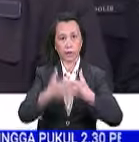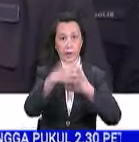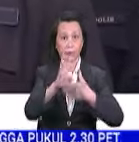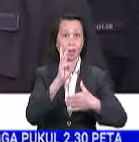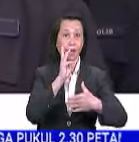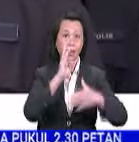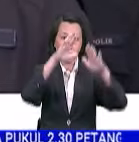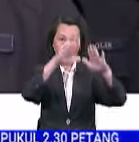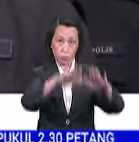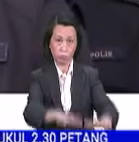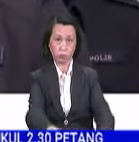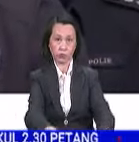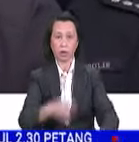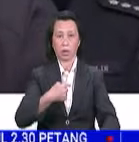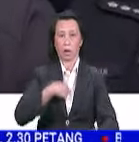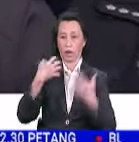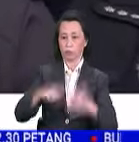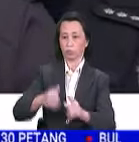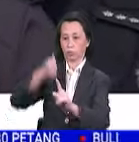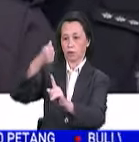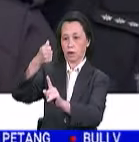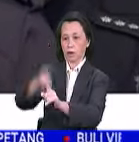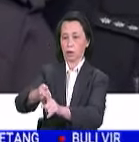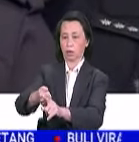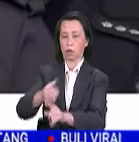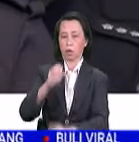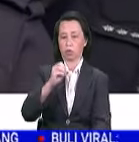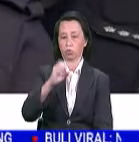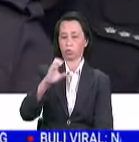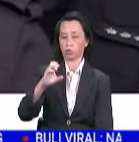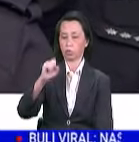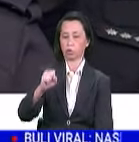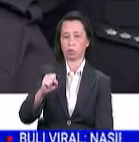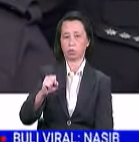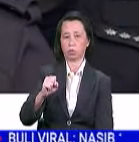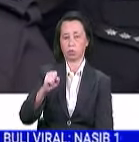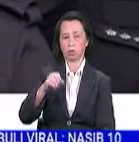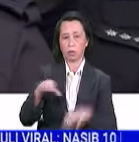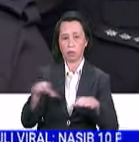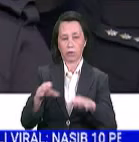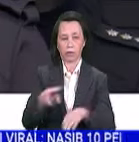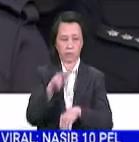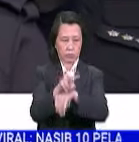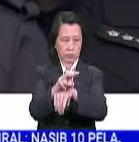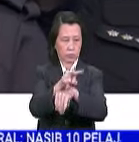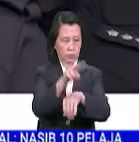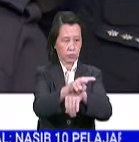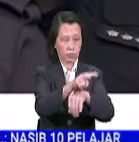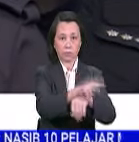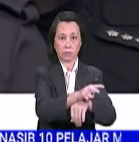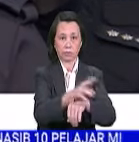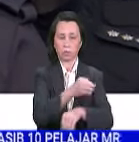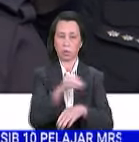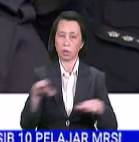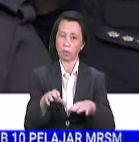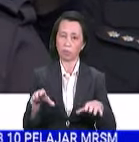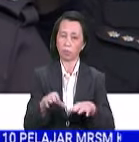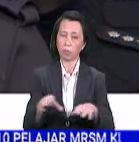banjir, saya telah mengarahkan untuk OCS-OCS membuat pemantauan dan